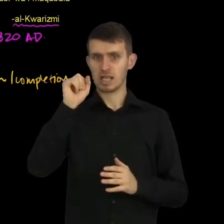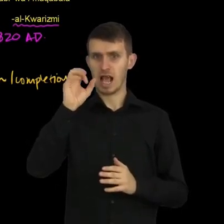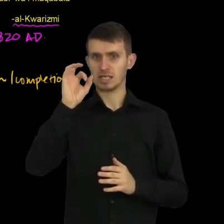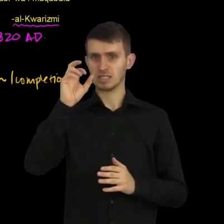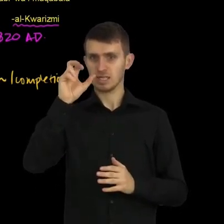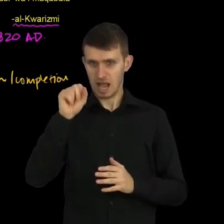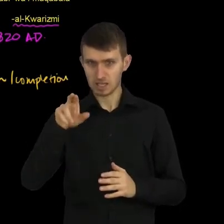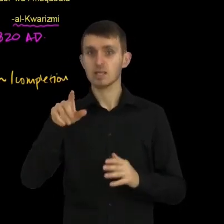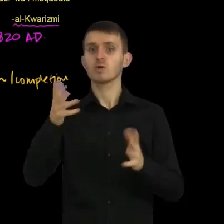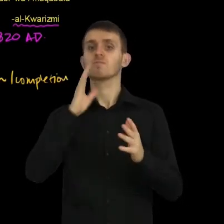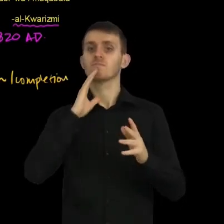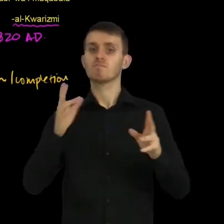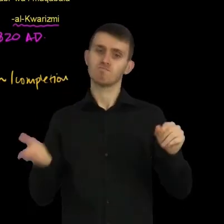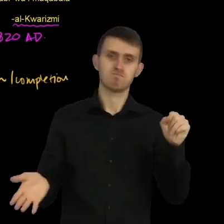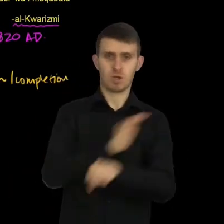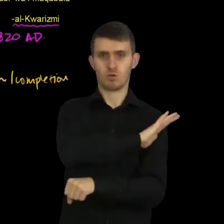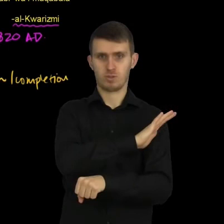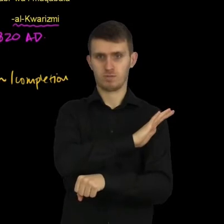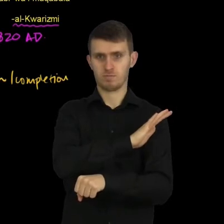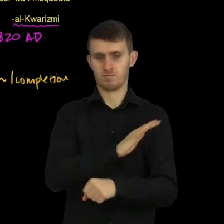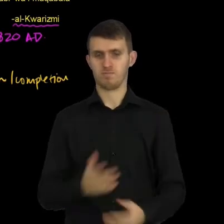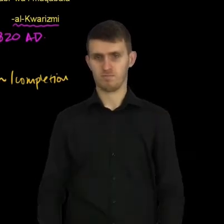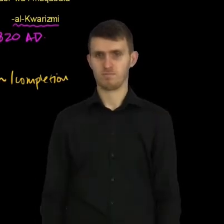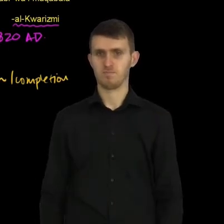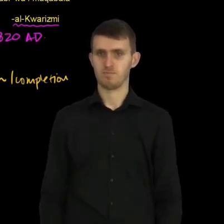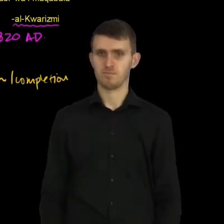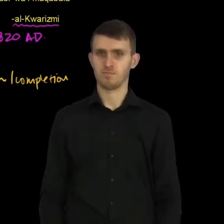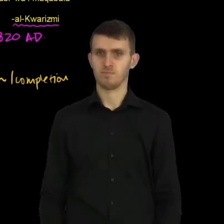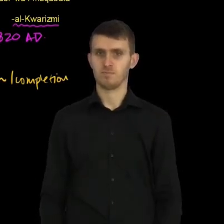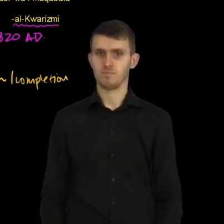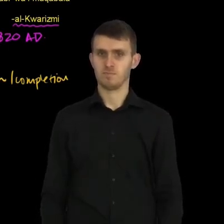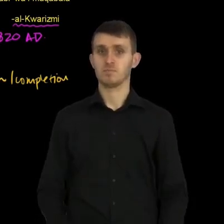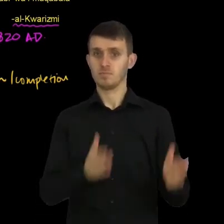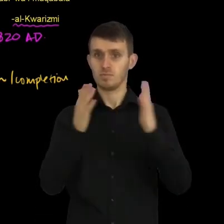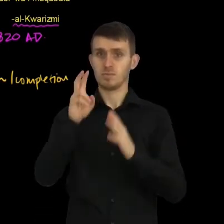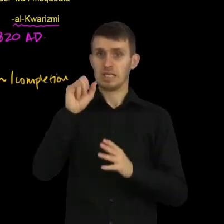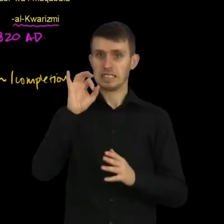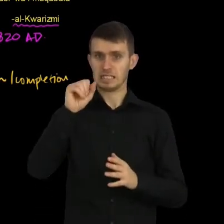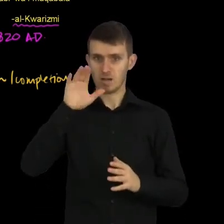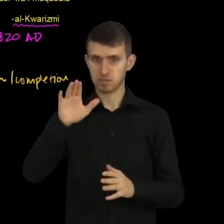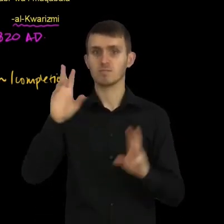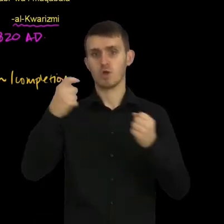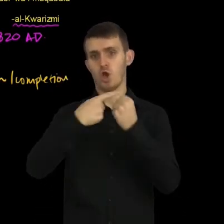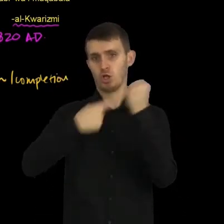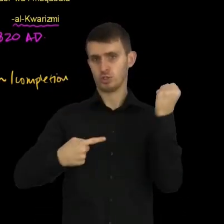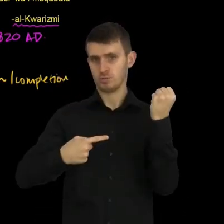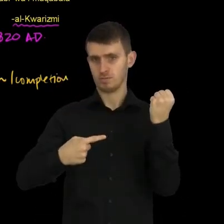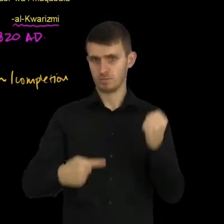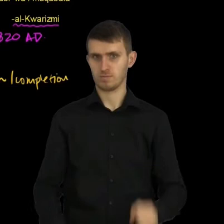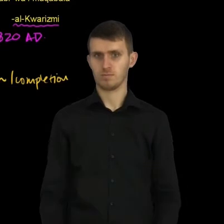star zapewne znaczy kompletna nie wiem jak jest kompletna ale mi pasuje